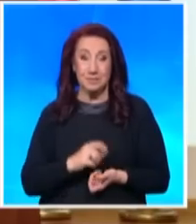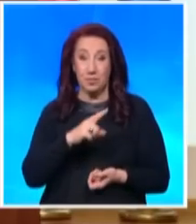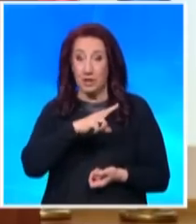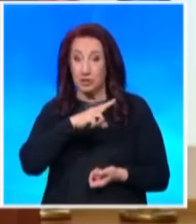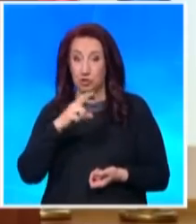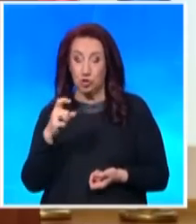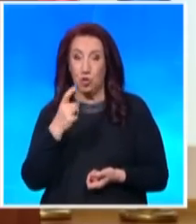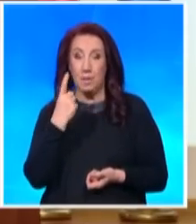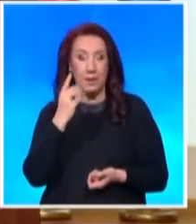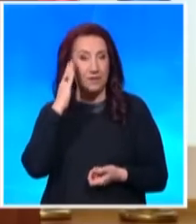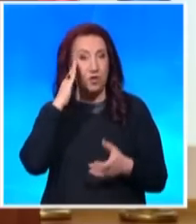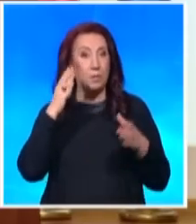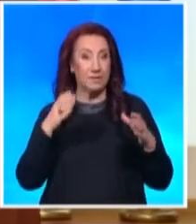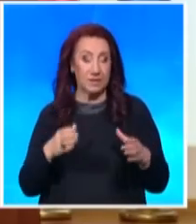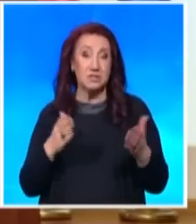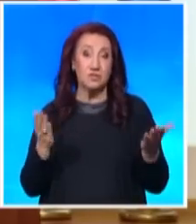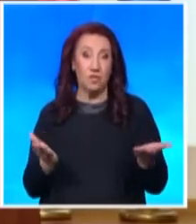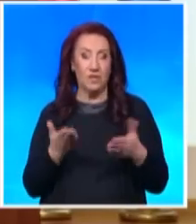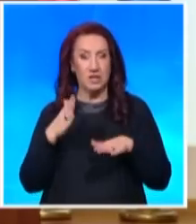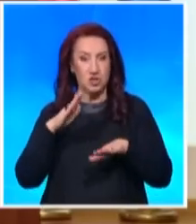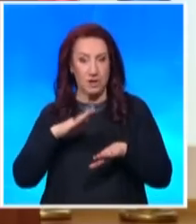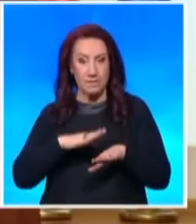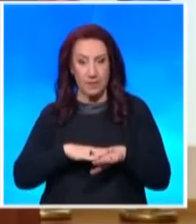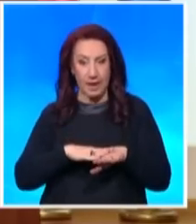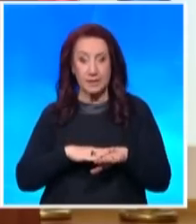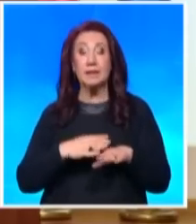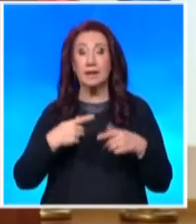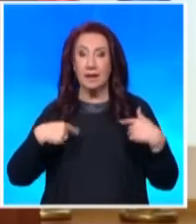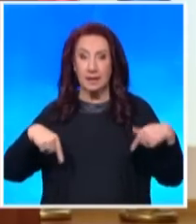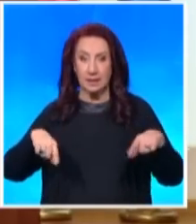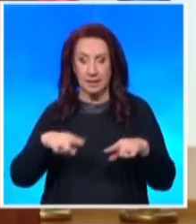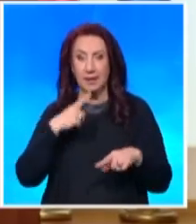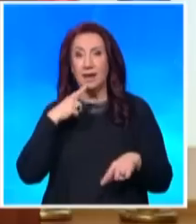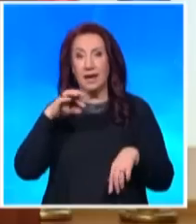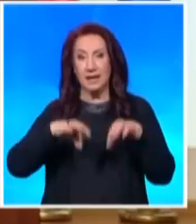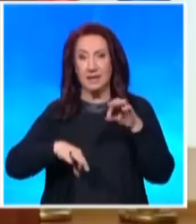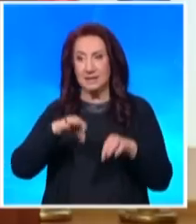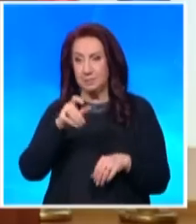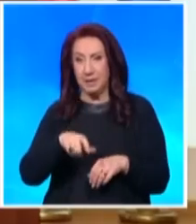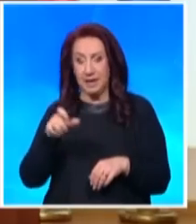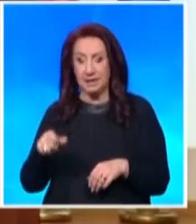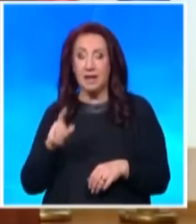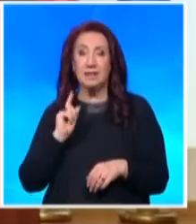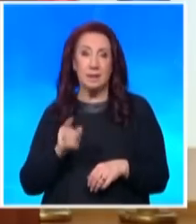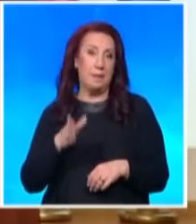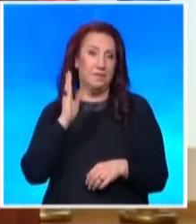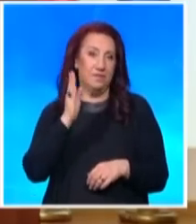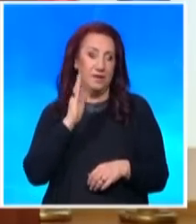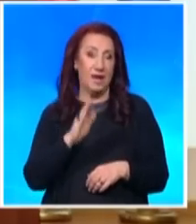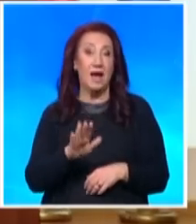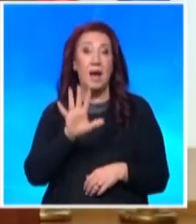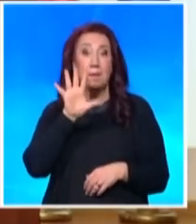101-то правителство вече е факт, а ние избирателите ще трябва да отидем за пети път на парламентарни избори и то за